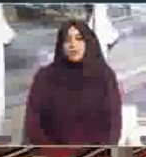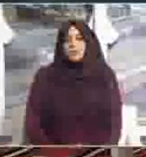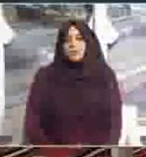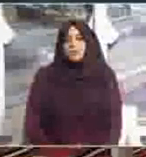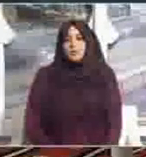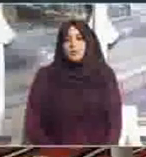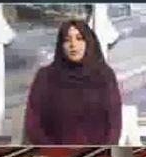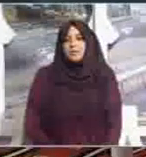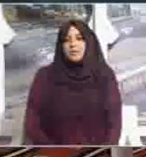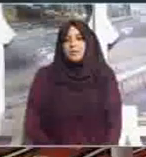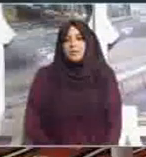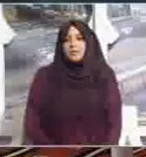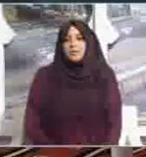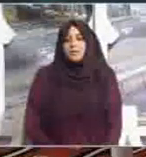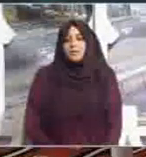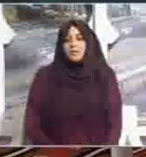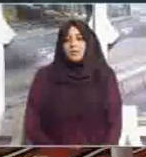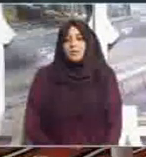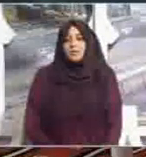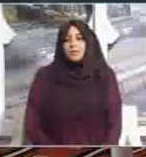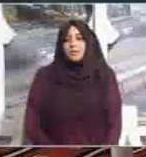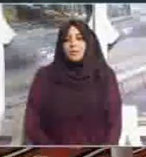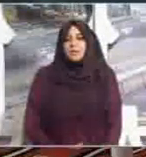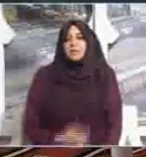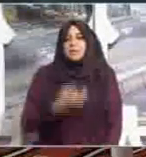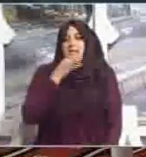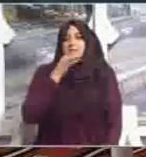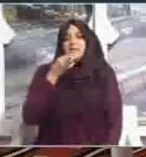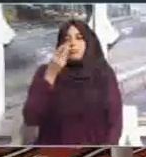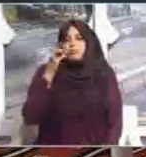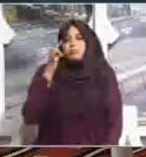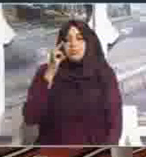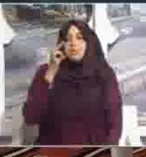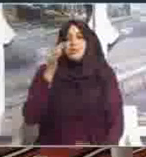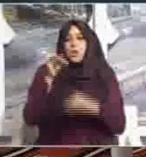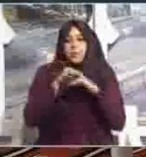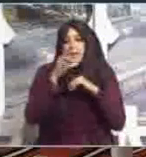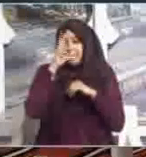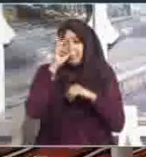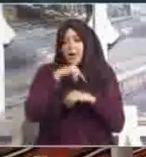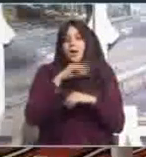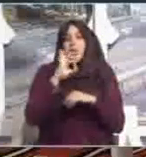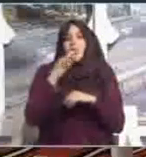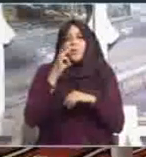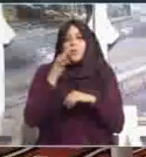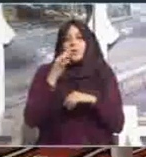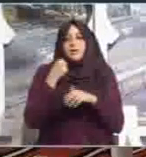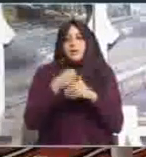طفل ما الزوج مات الزوج تاعها مات زاد من وراها مات قعدت الطفل